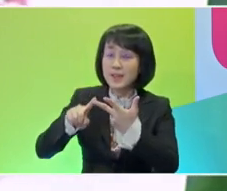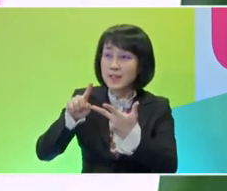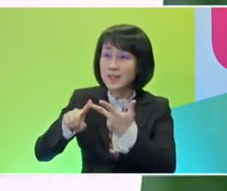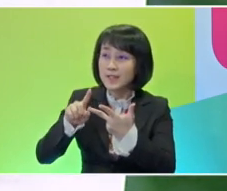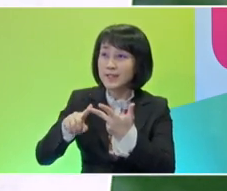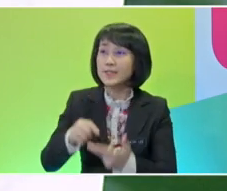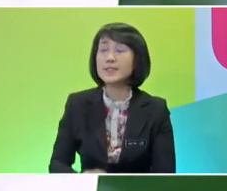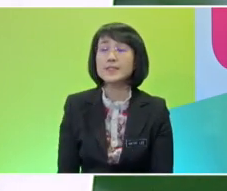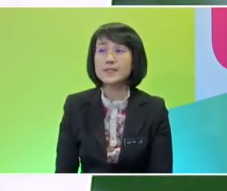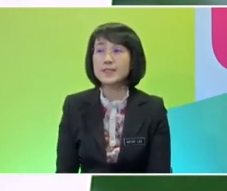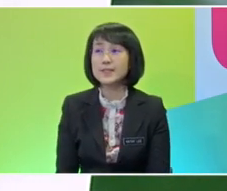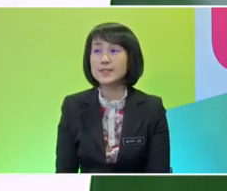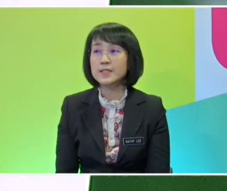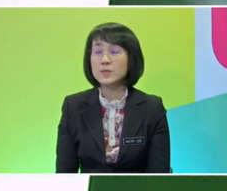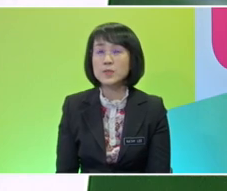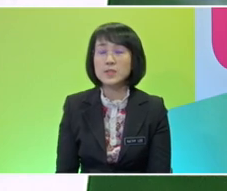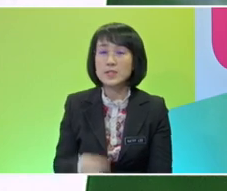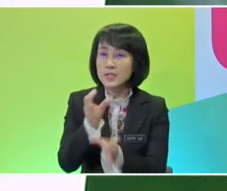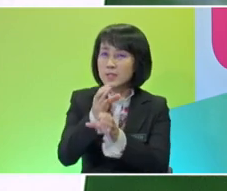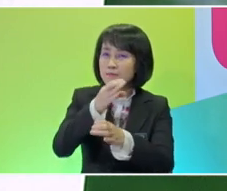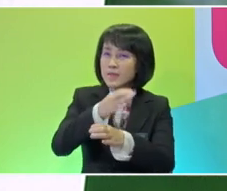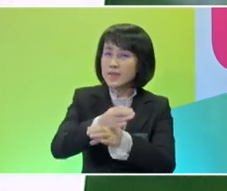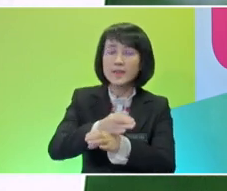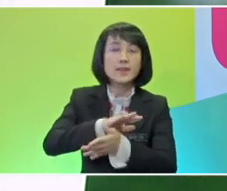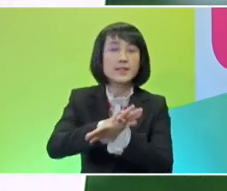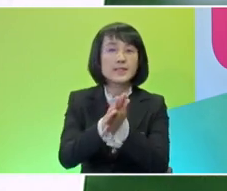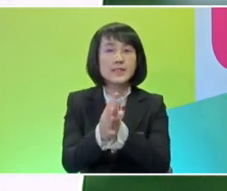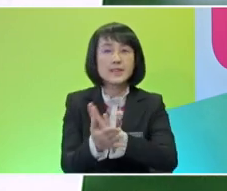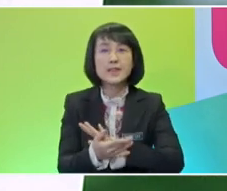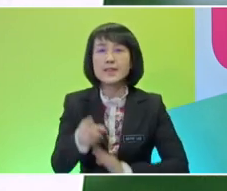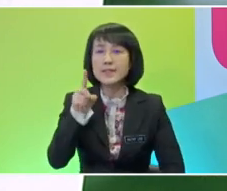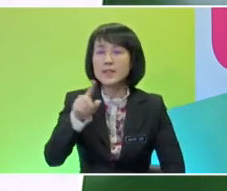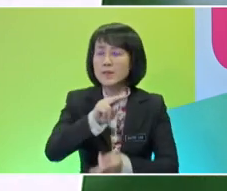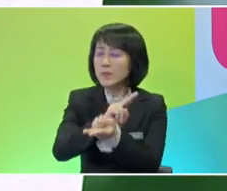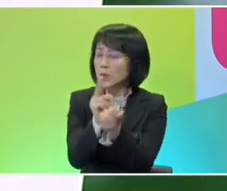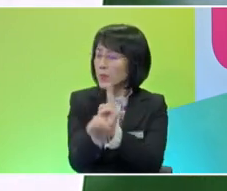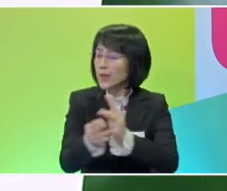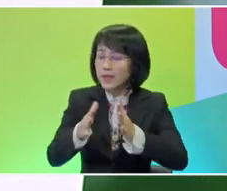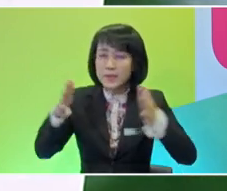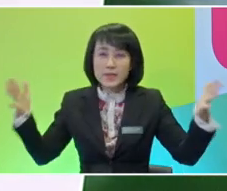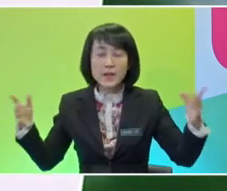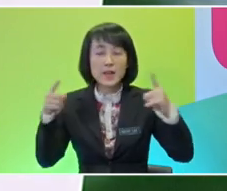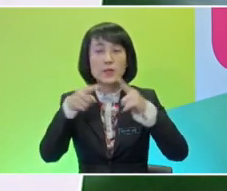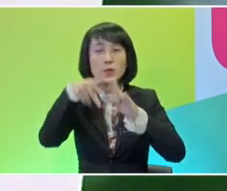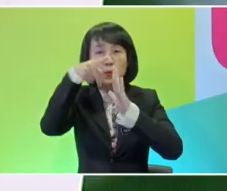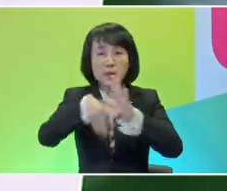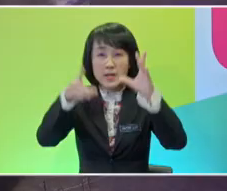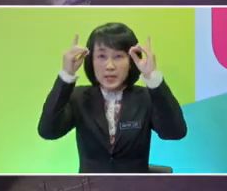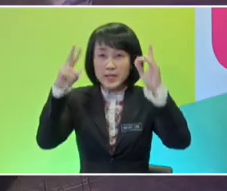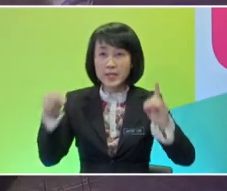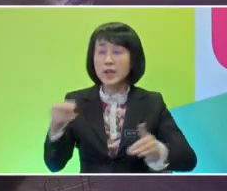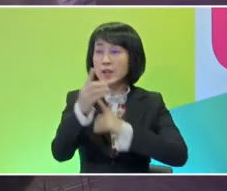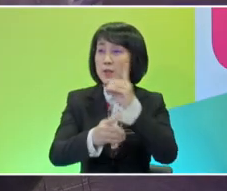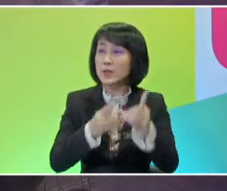dia punya ciptaan memang menjadi satu ajakan paradigma kepada pendidikan dunia namun